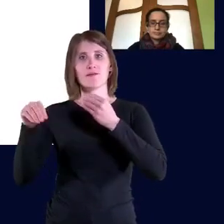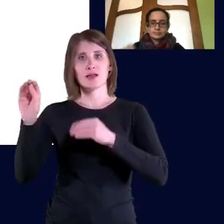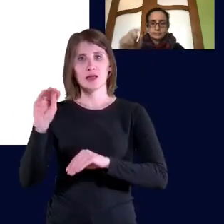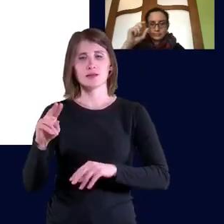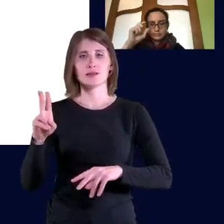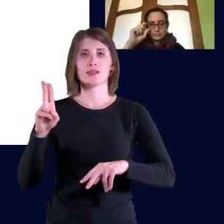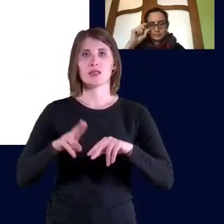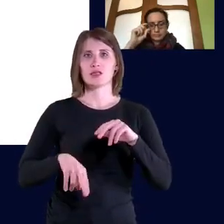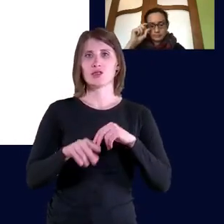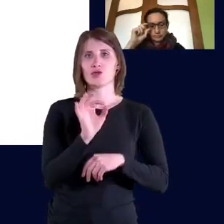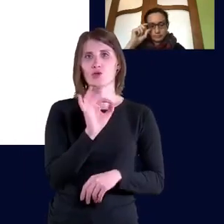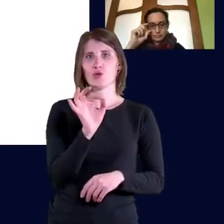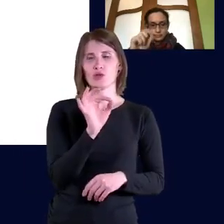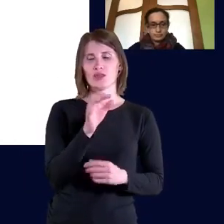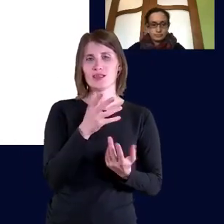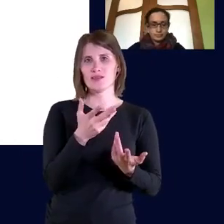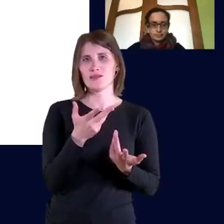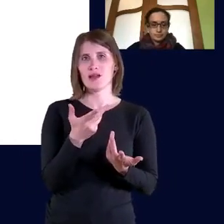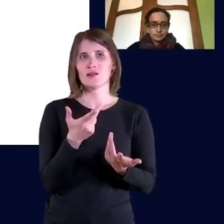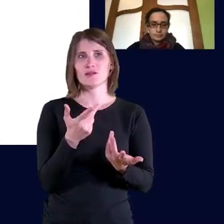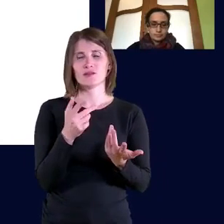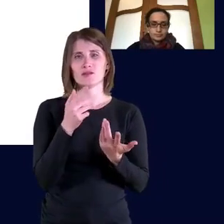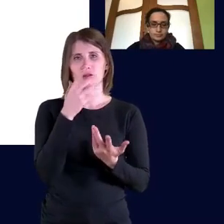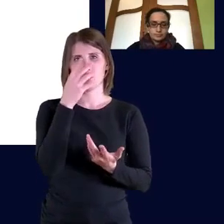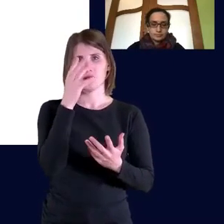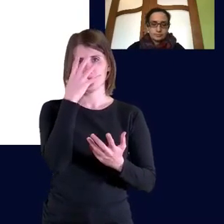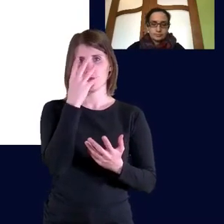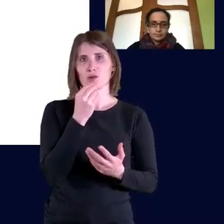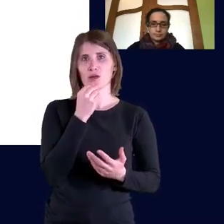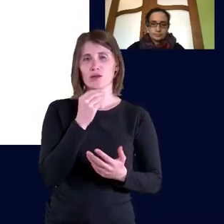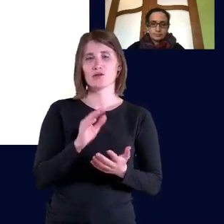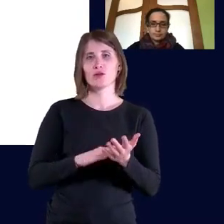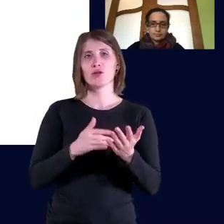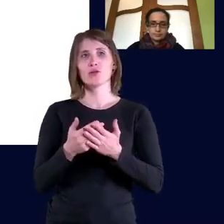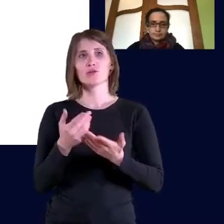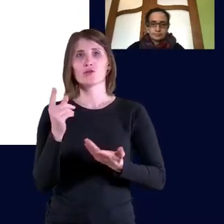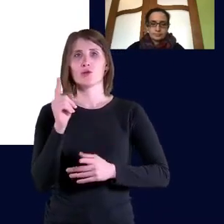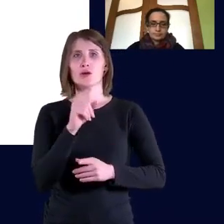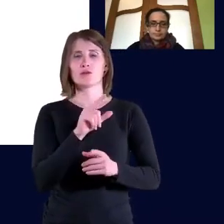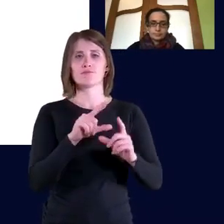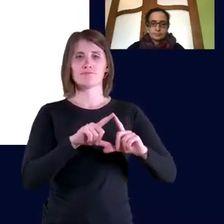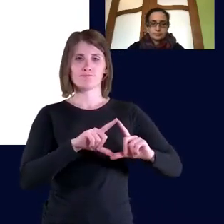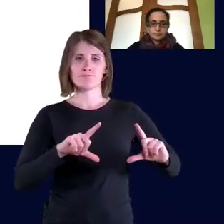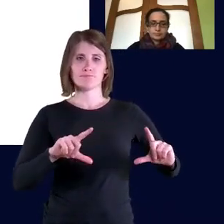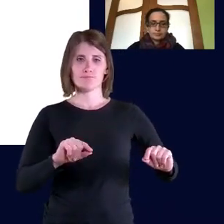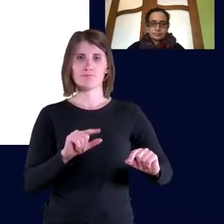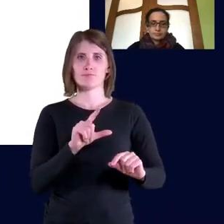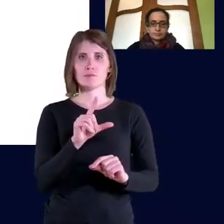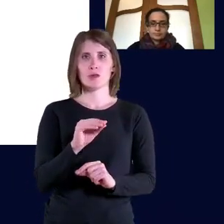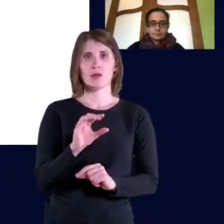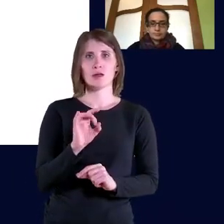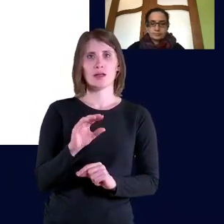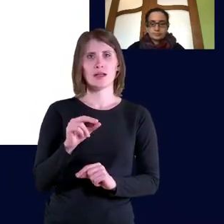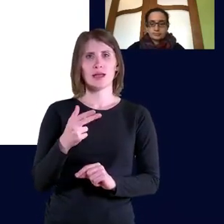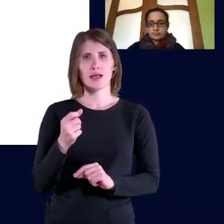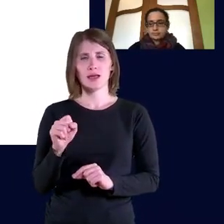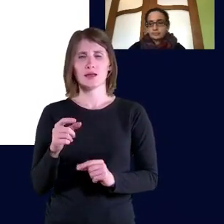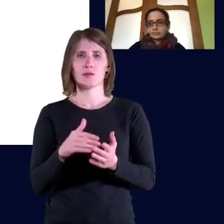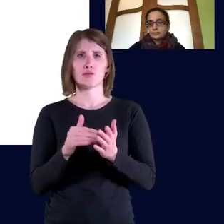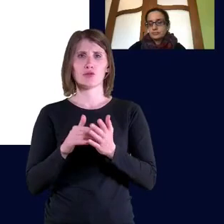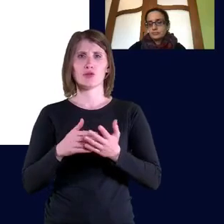oryginalnych ilustracji czasami legendy trzeba rozbudować przedstawić je na kilku